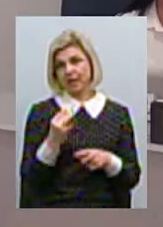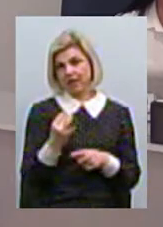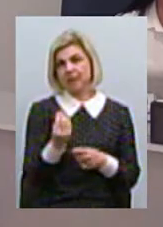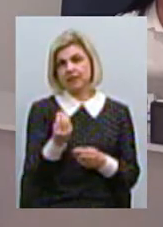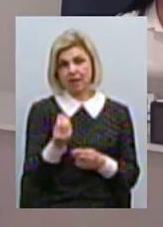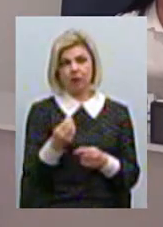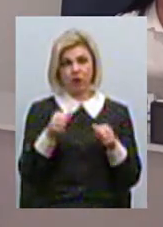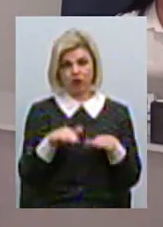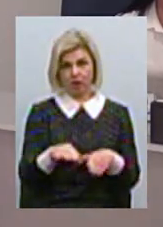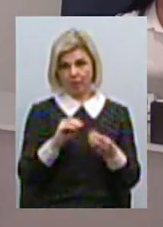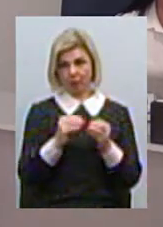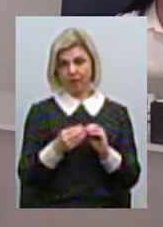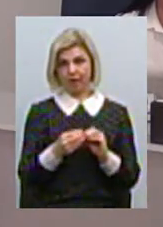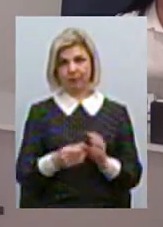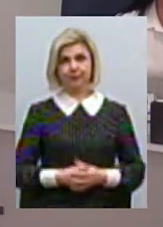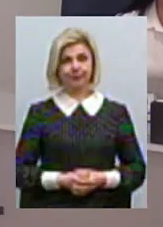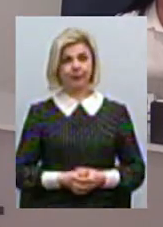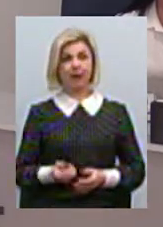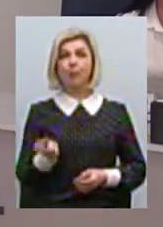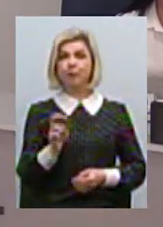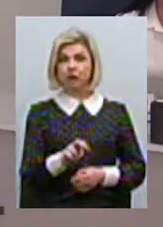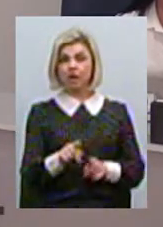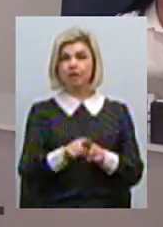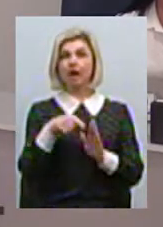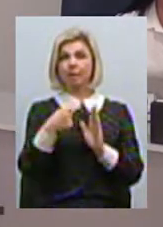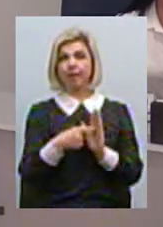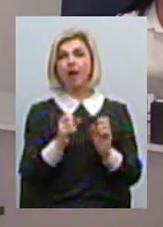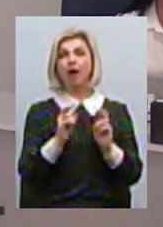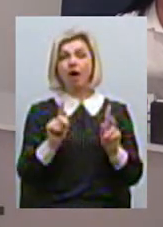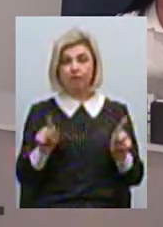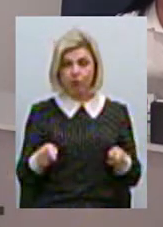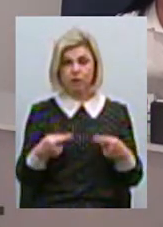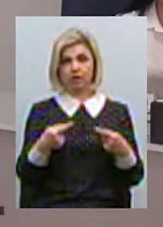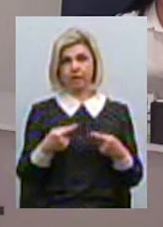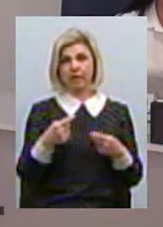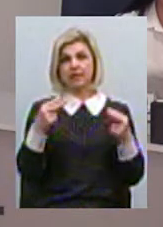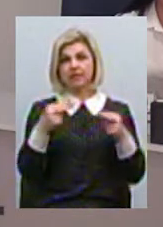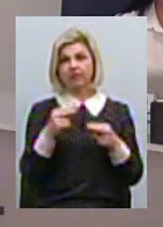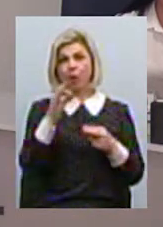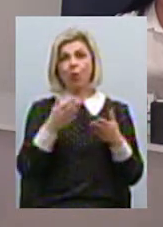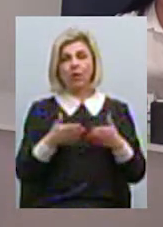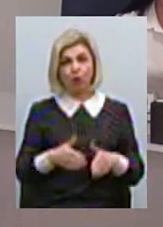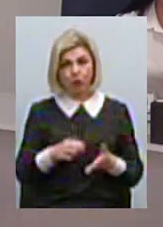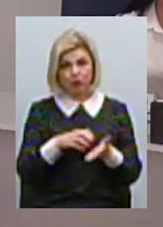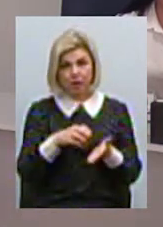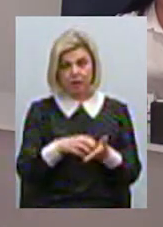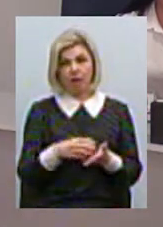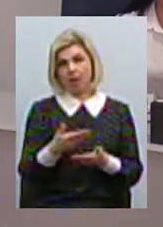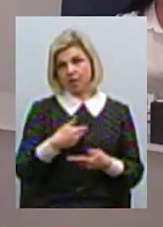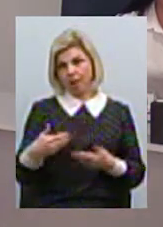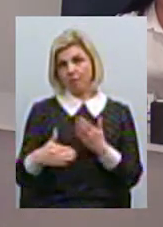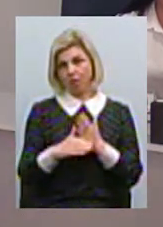їх проблеми. Прийшли сюди з таким питанням, як можна відновити свідоцтво о народженні. Нам